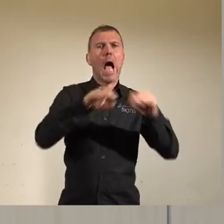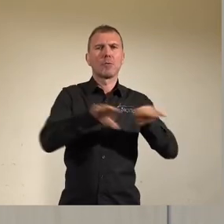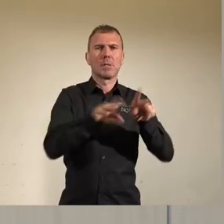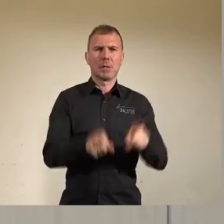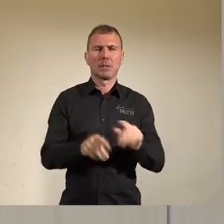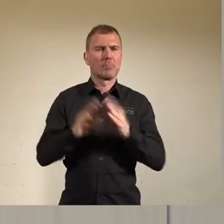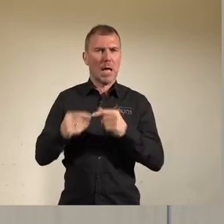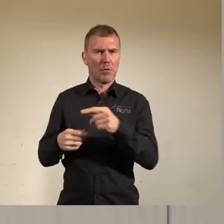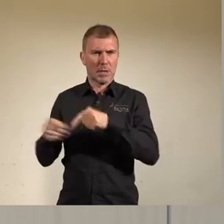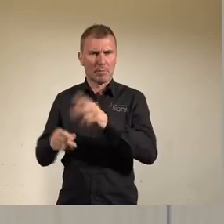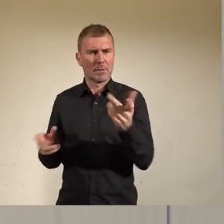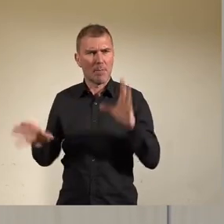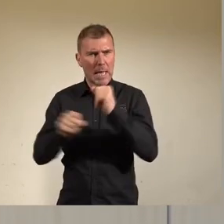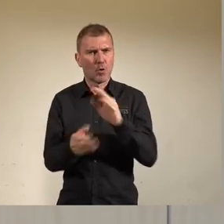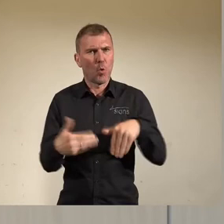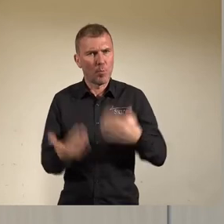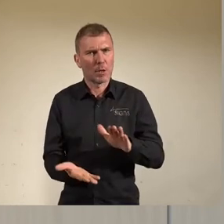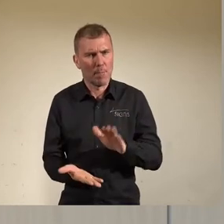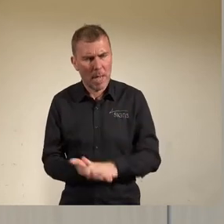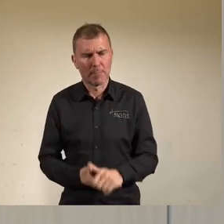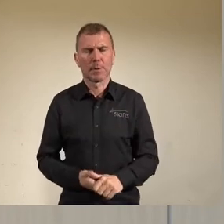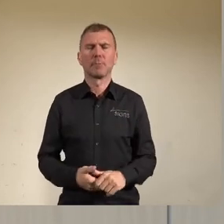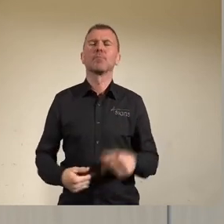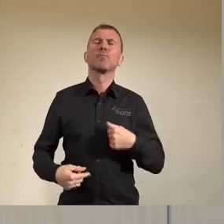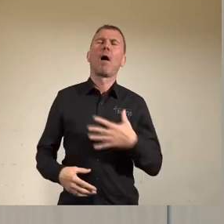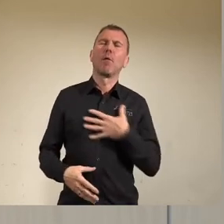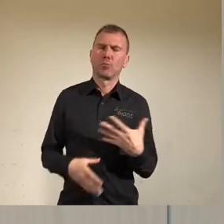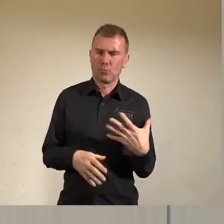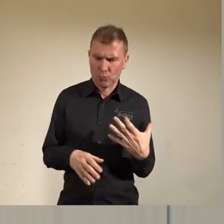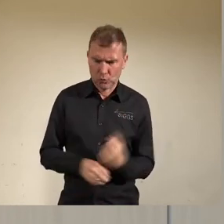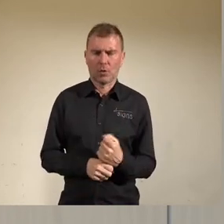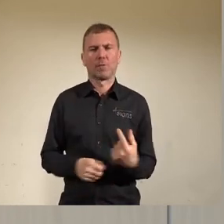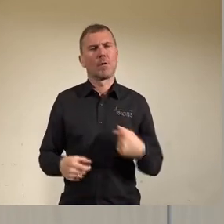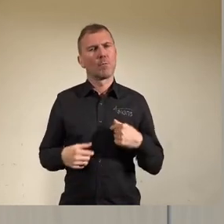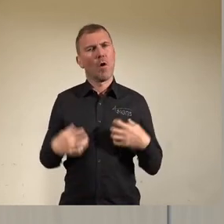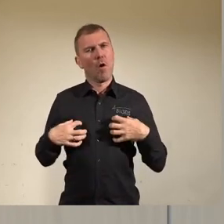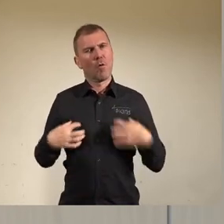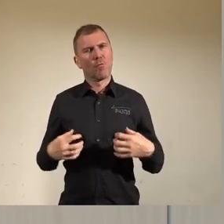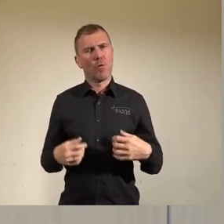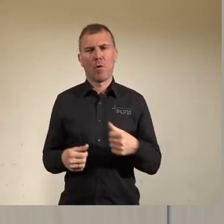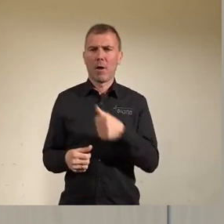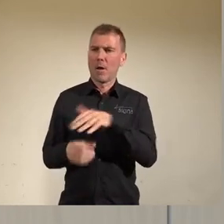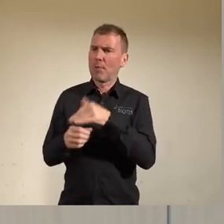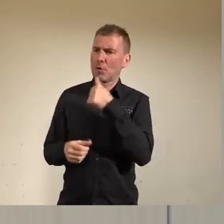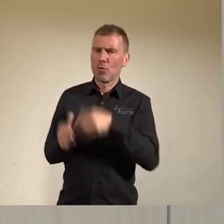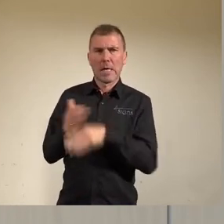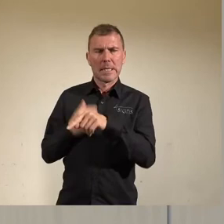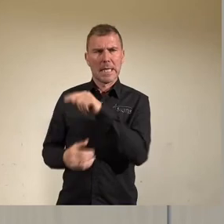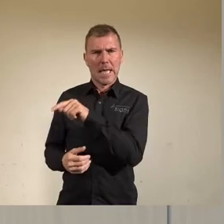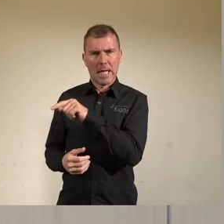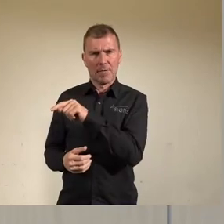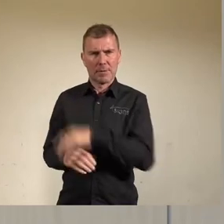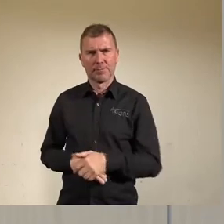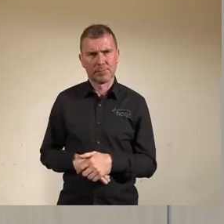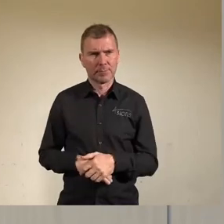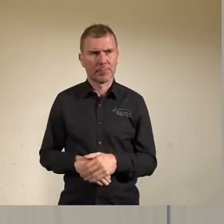Verwaltung noch an übrig geblieben ist. Das haben wir an vielen Stellen getan. Für mich besonders erfreulich, dass wir es im Bereich der Jugendhilfe getan haben. Ich grüße alle, die